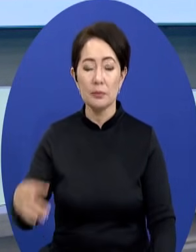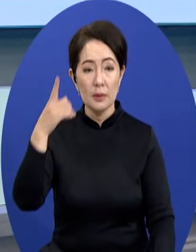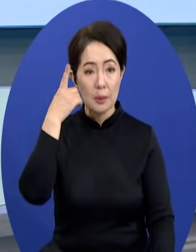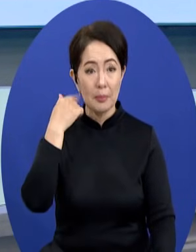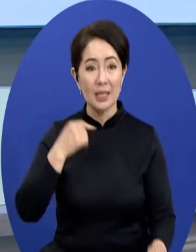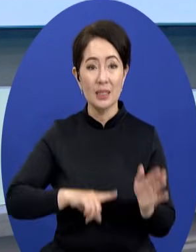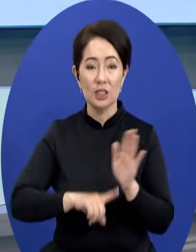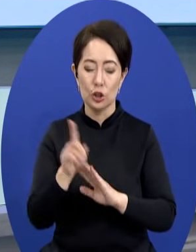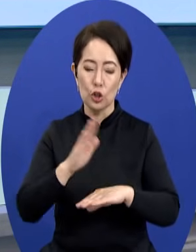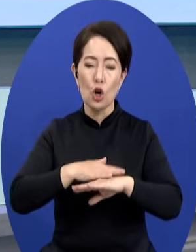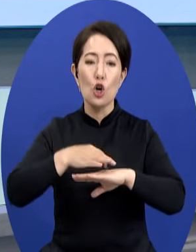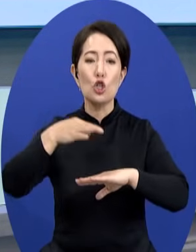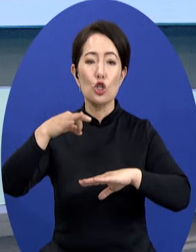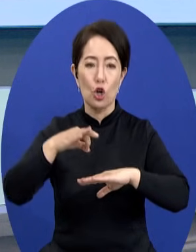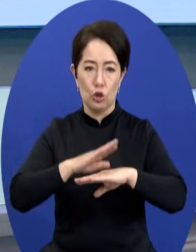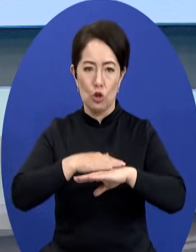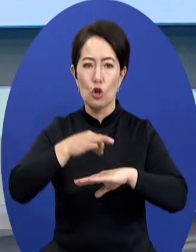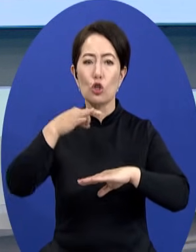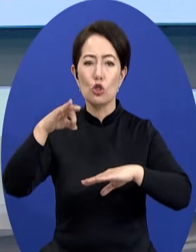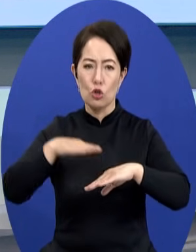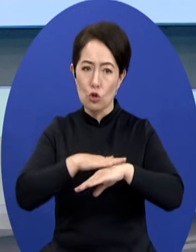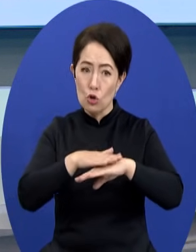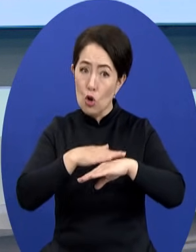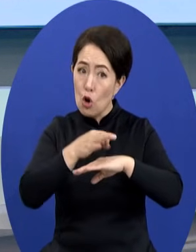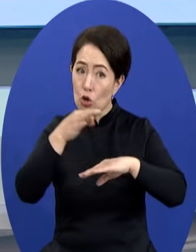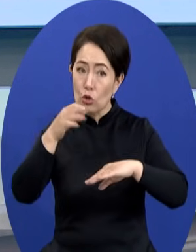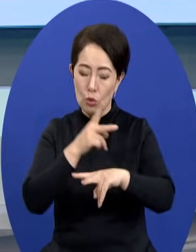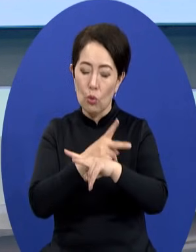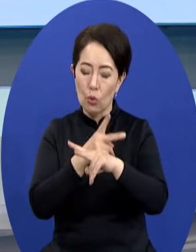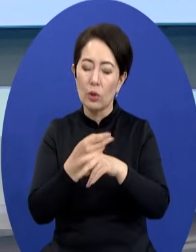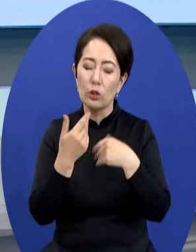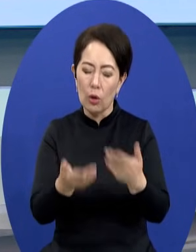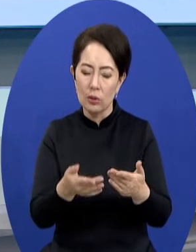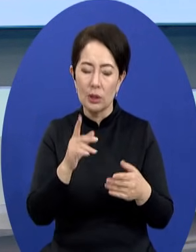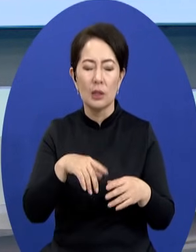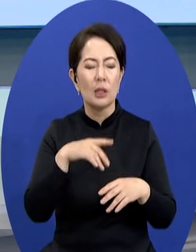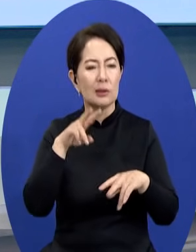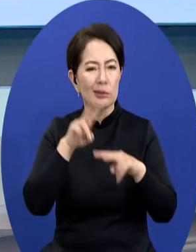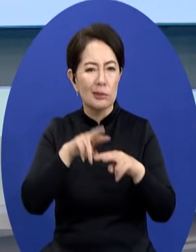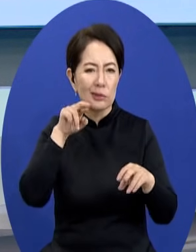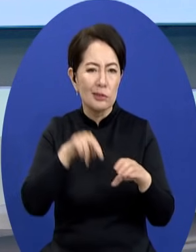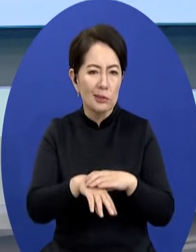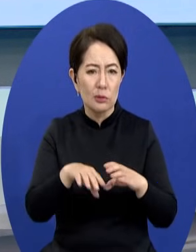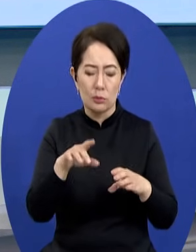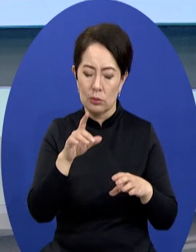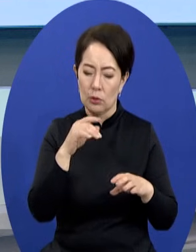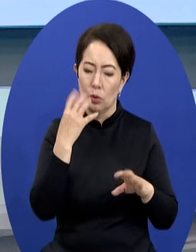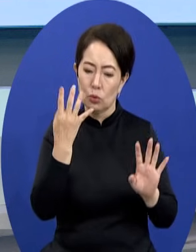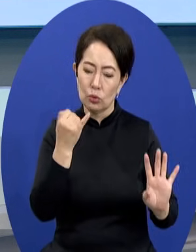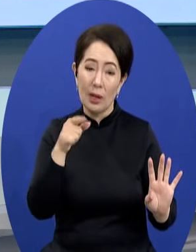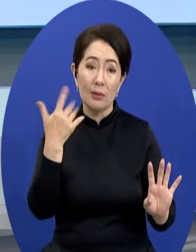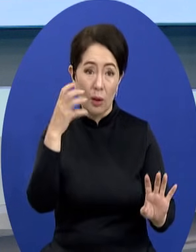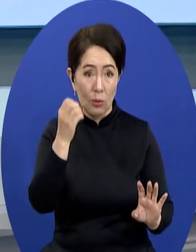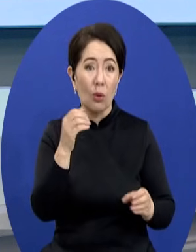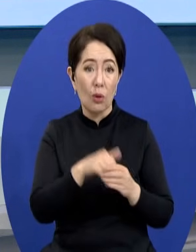Маргаашаас өршөөлийн тухай хууль хэрэгжиж эхлэн өршөөлийн хуульд ял шийтгэл хүлээсэн нийт хоригдлын 46.5% нь хамрагдана. Өршөөлийн хууль нь 5